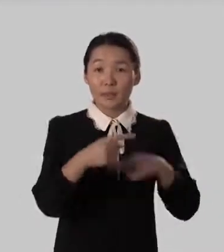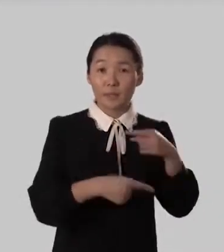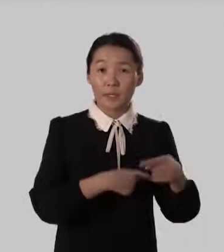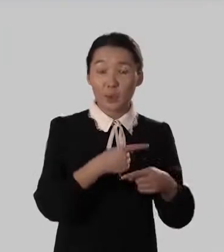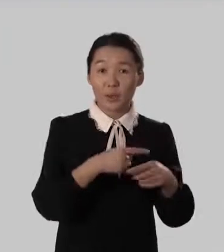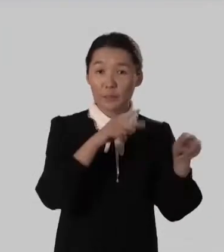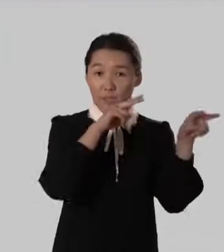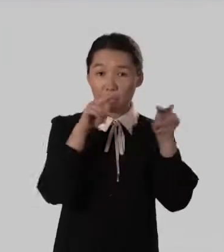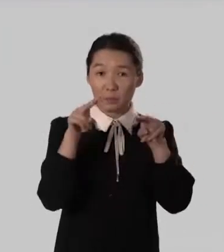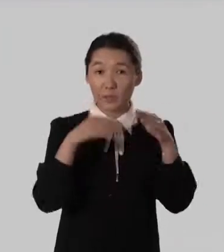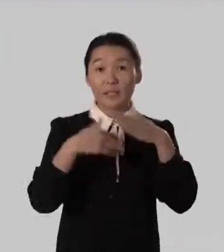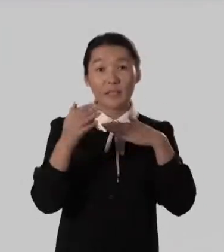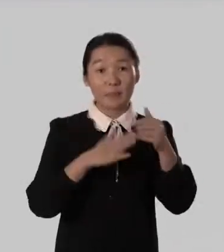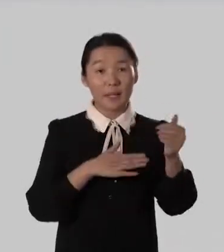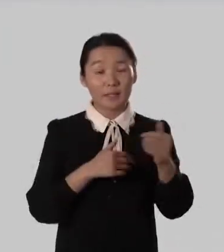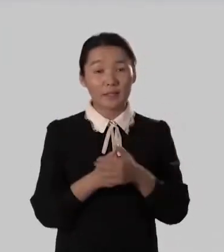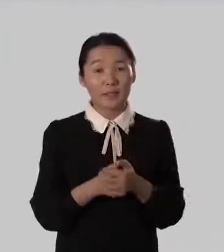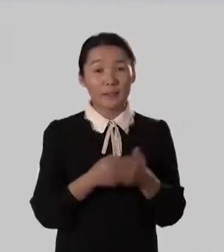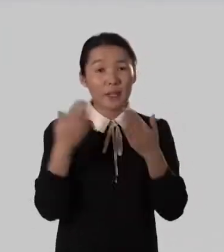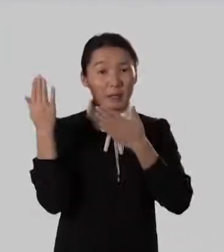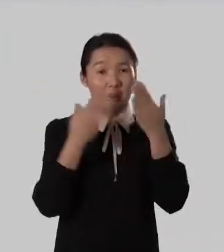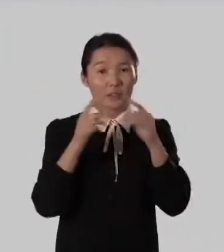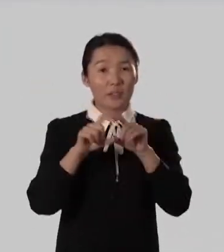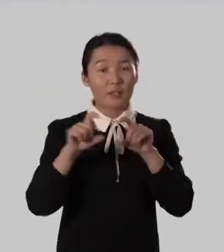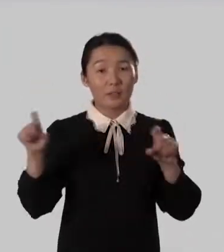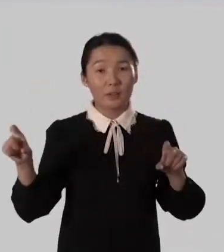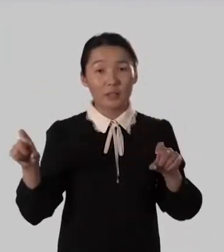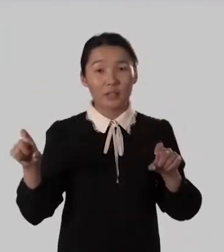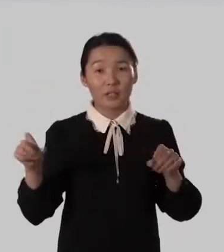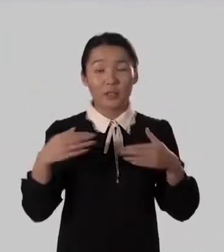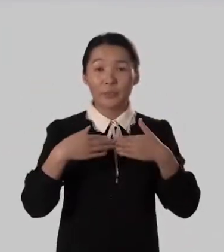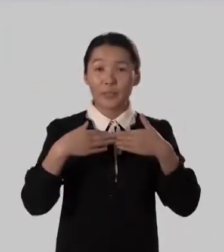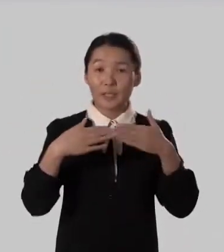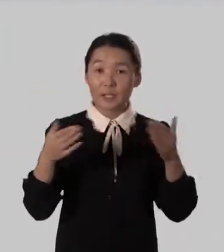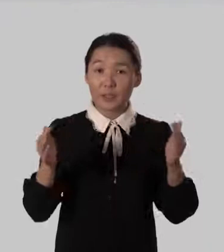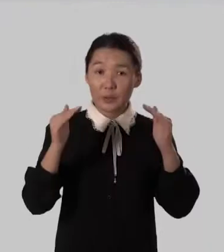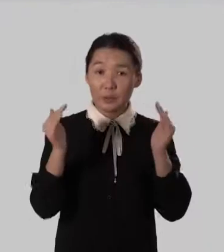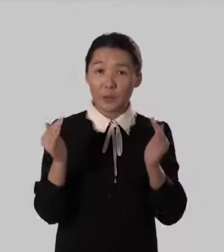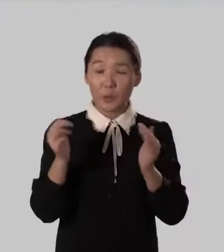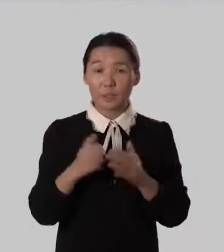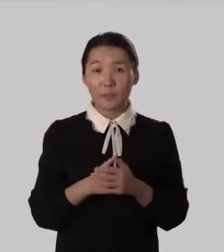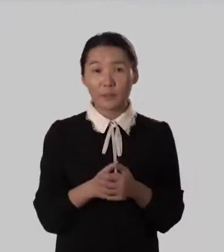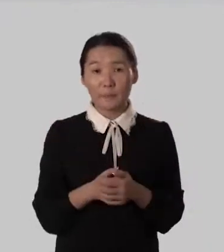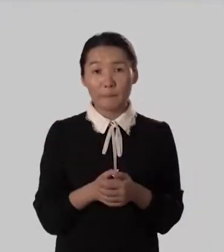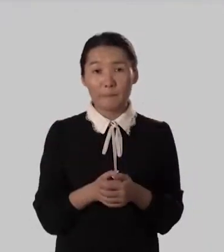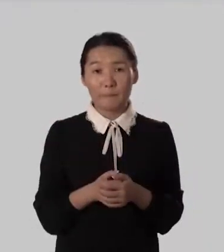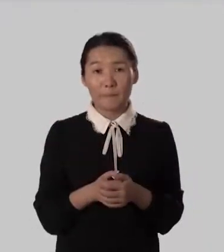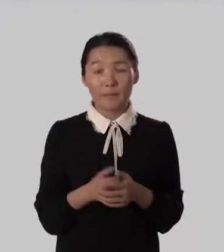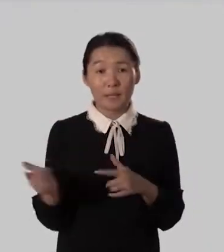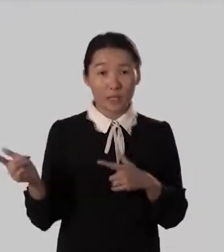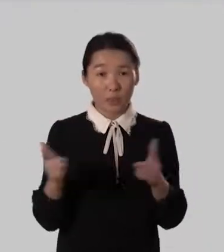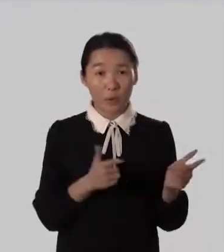переходим от наблюдений к практике прочитайте предложения и раскройте в них скобки